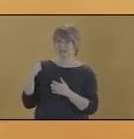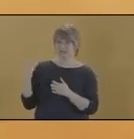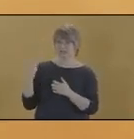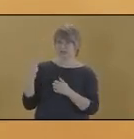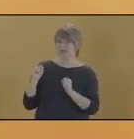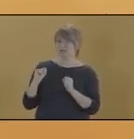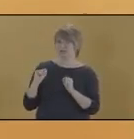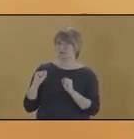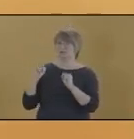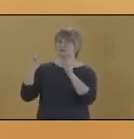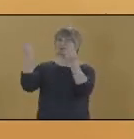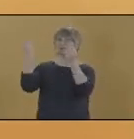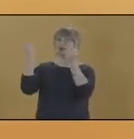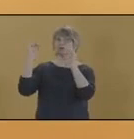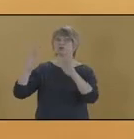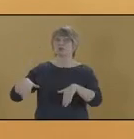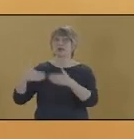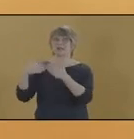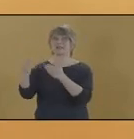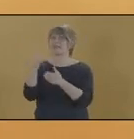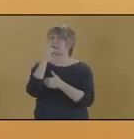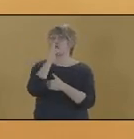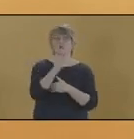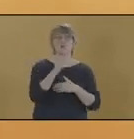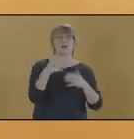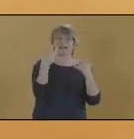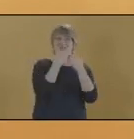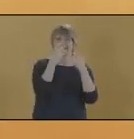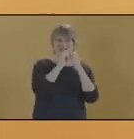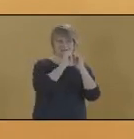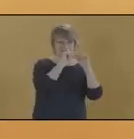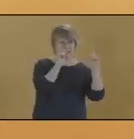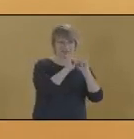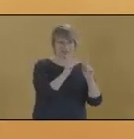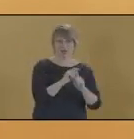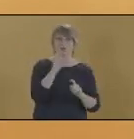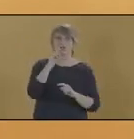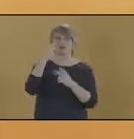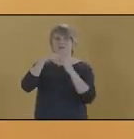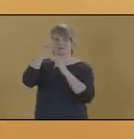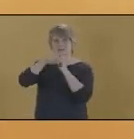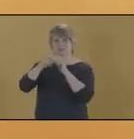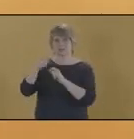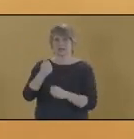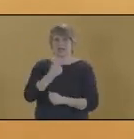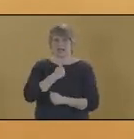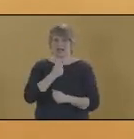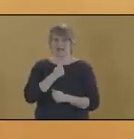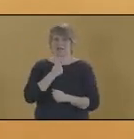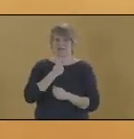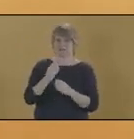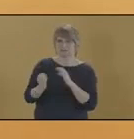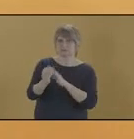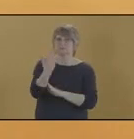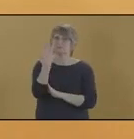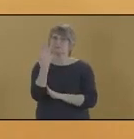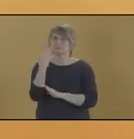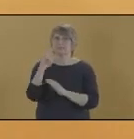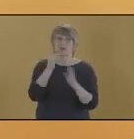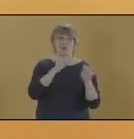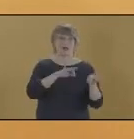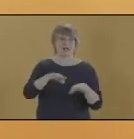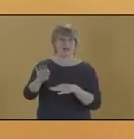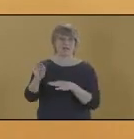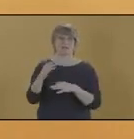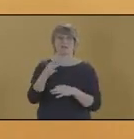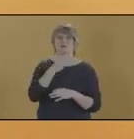und diese Kriegsberichte gezeigt wurden, sondern Nutzerinnen haben ihre Ängste geäußert. Es gab zum Beispiel auch Anleitungen,